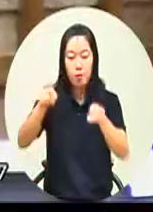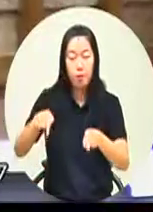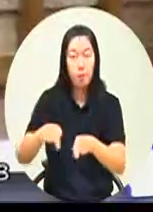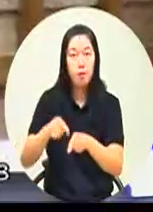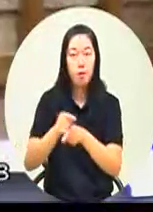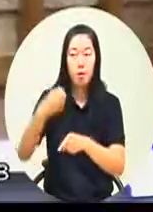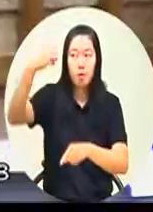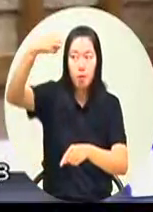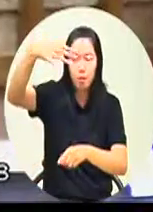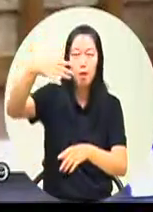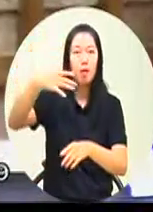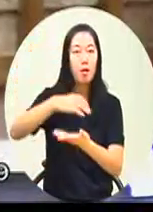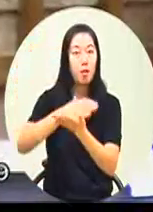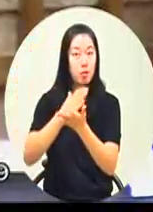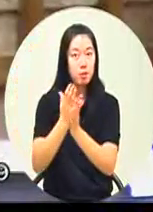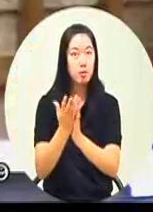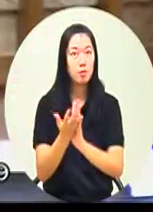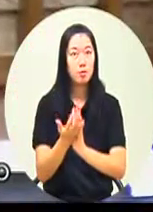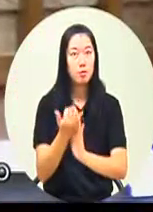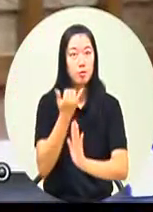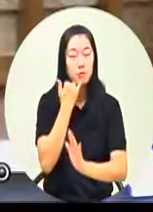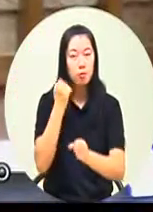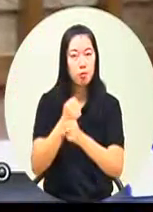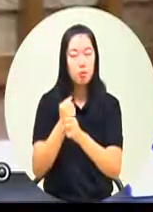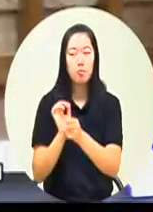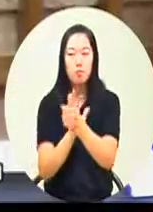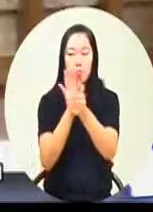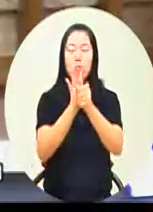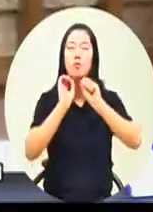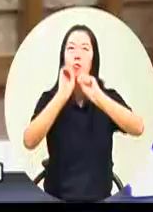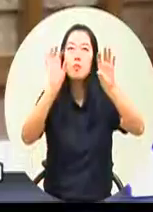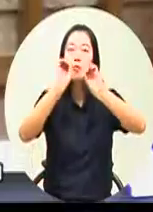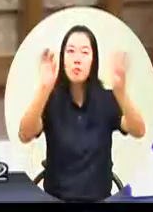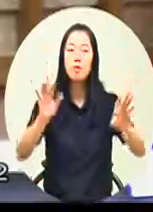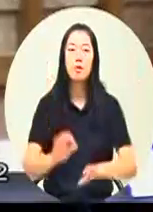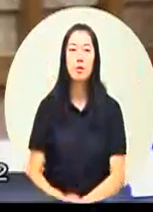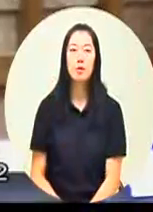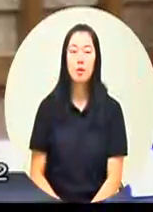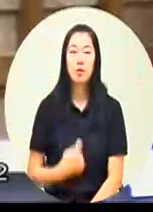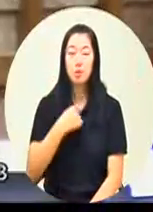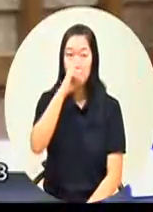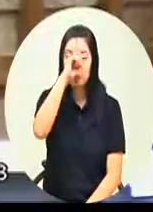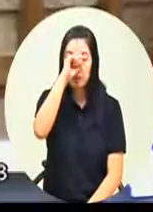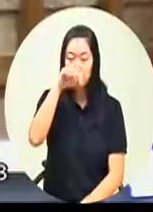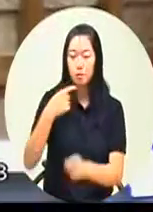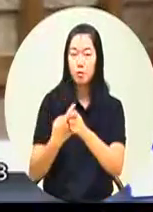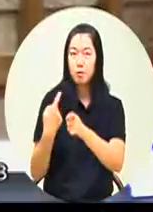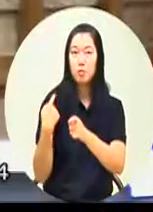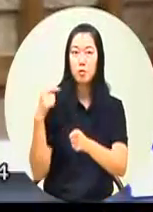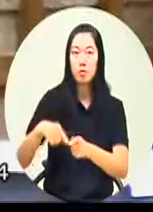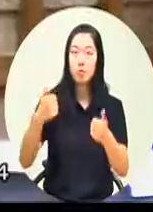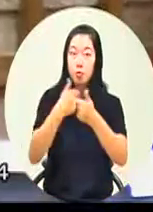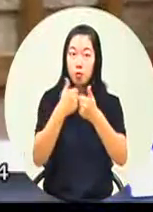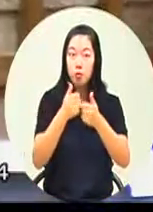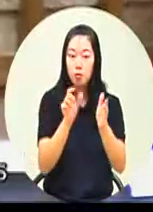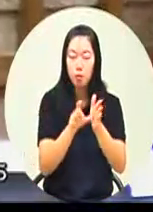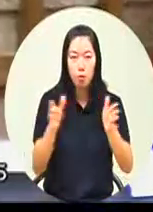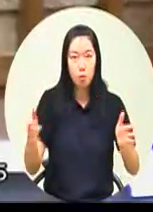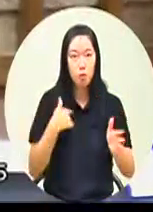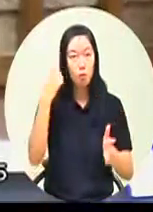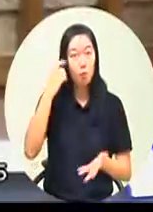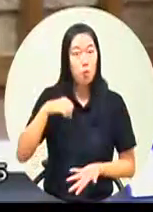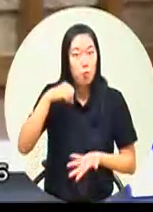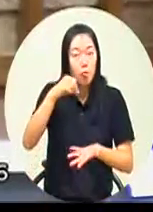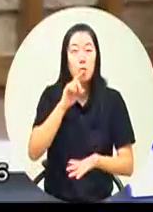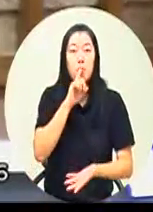灯， 对， 这都可以好好的一个做一个推广。所以我希望局长，上次我在去年的一个会期里，我有提到我们